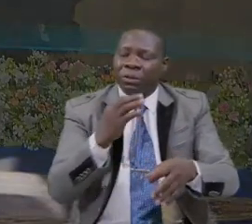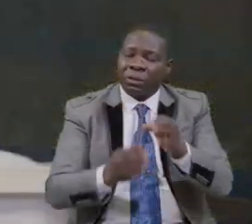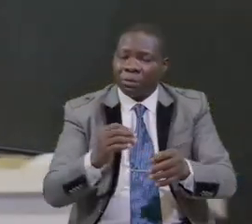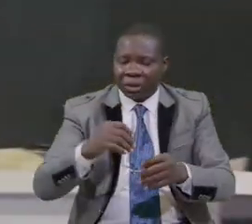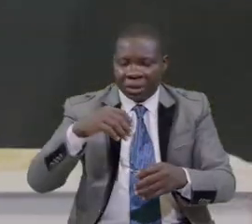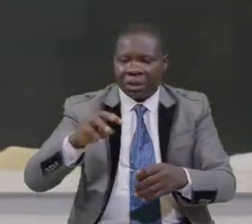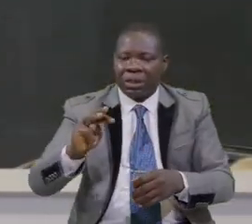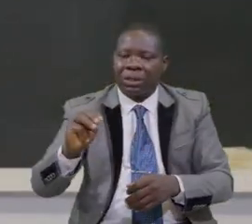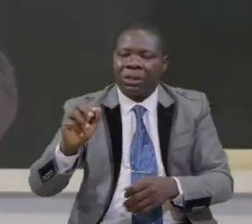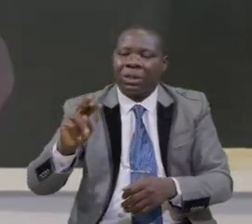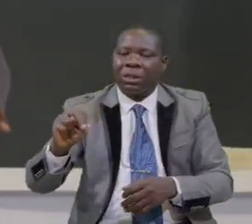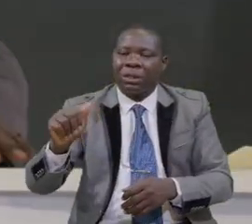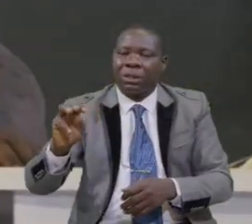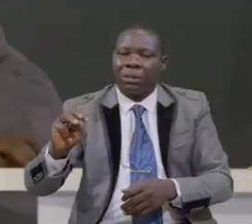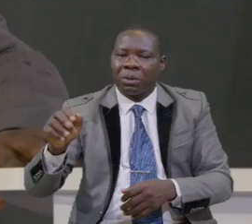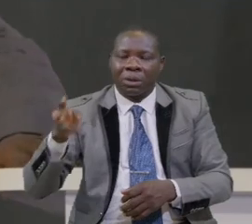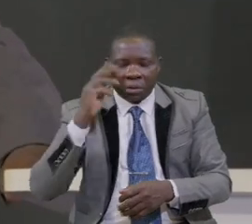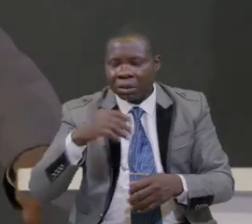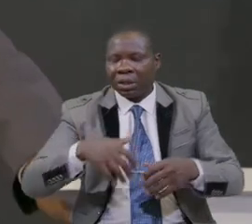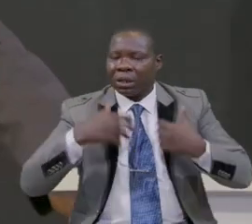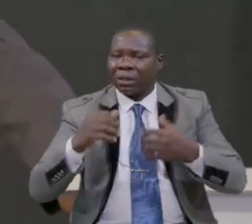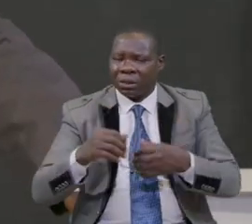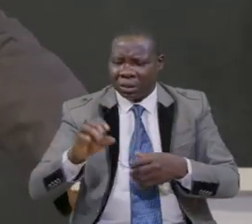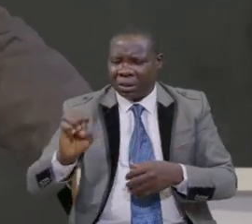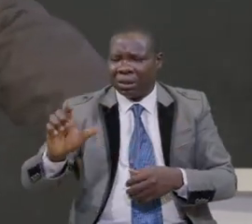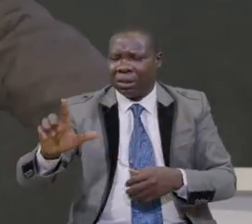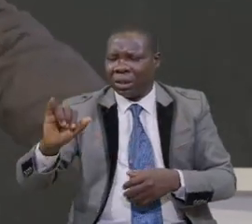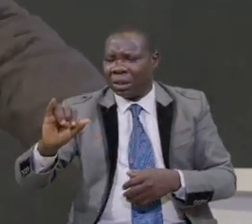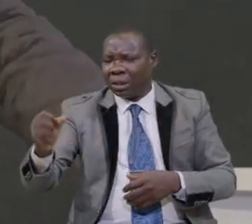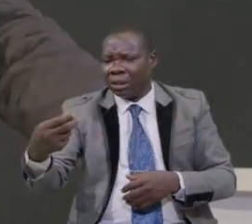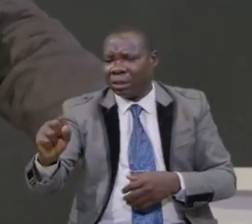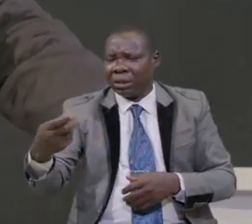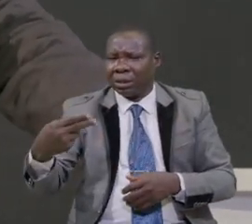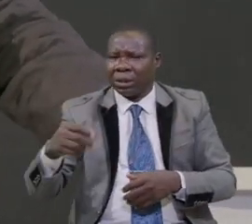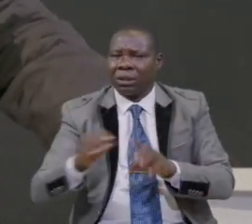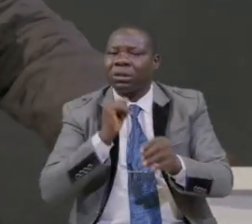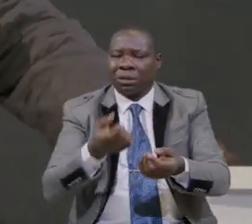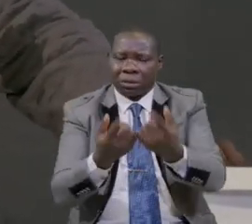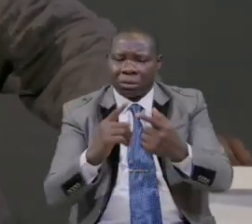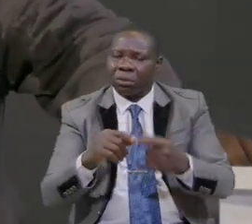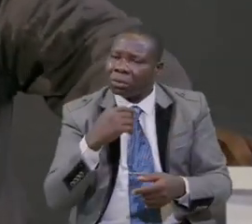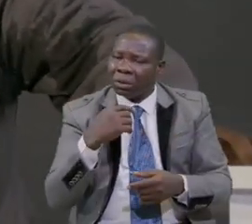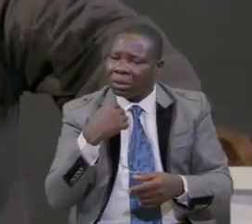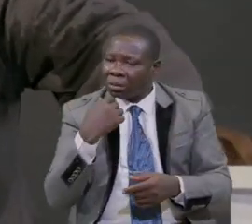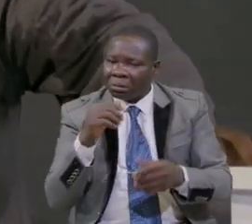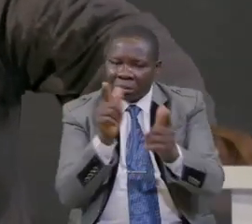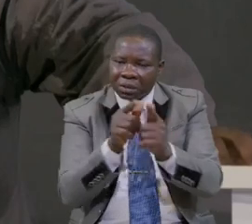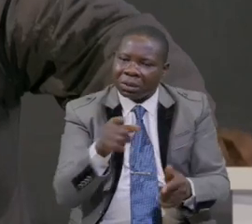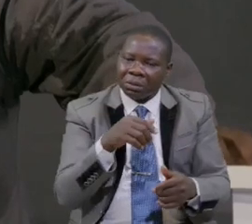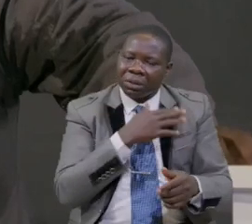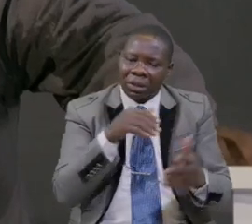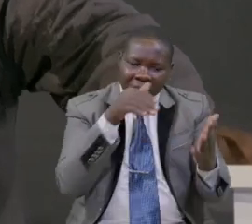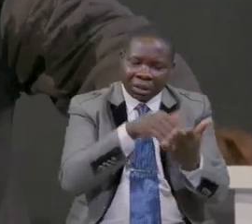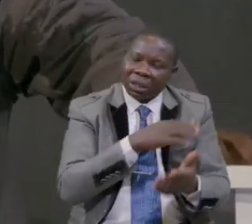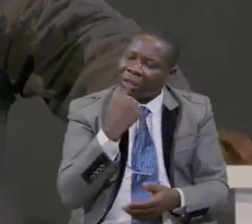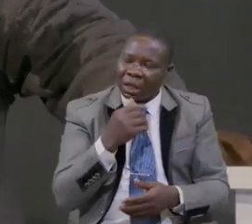Élisée n'est pas revenu vers pour dire, oh, je suis désolé. Hein. Oh, son excellence, mon honneur, ma